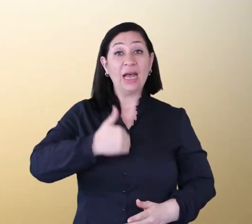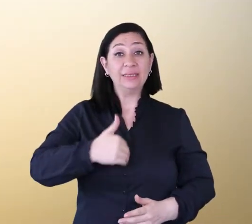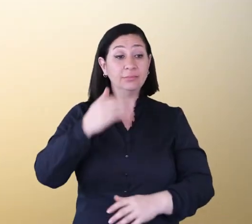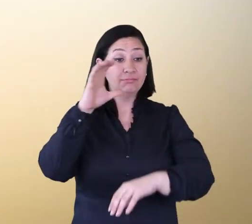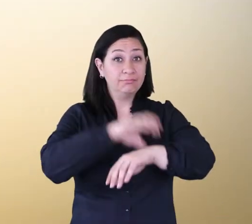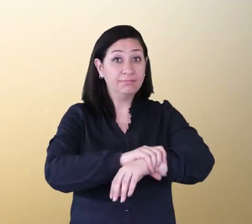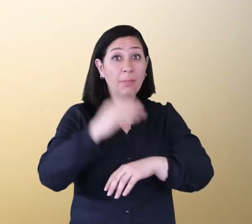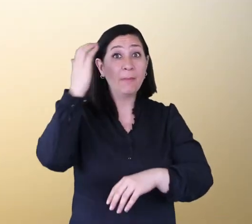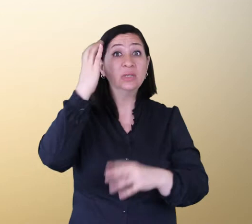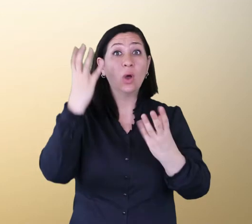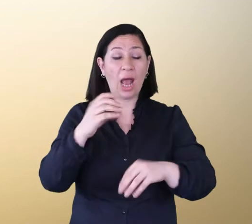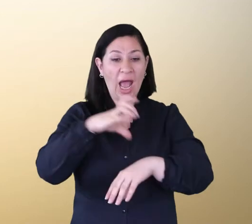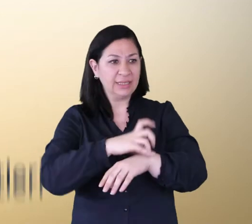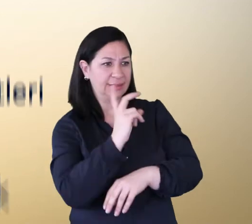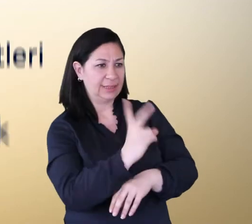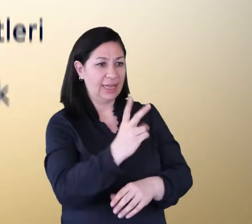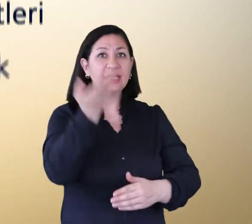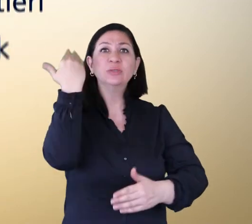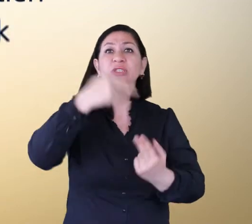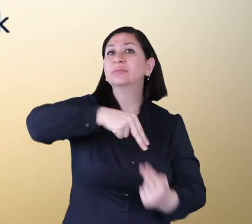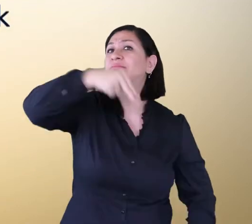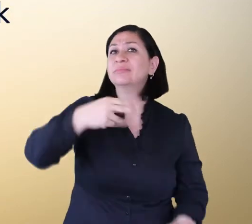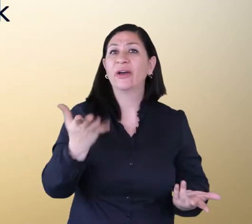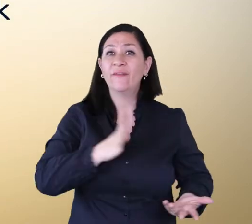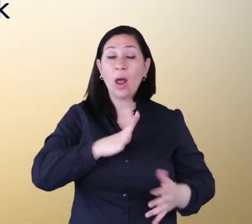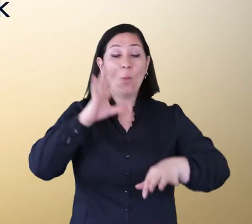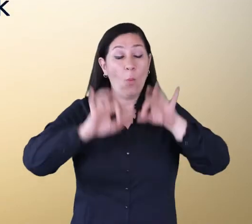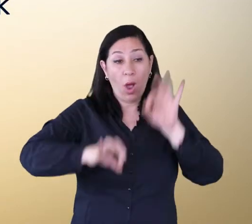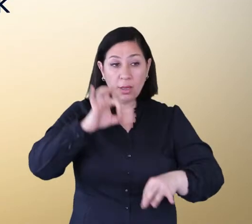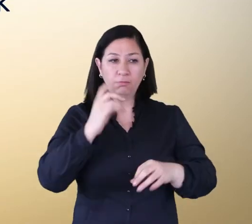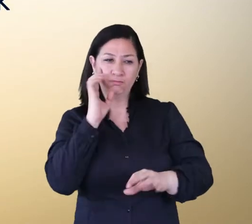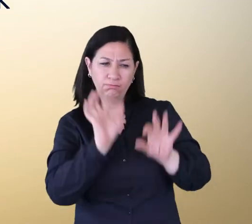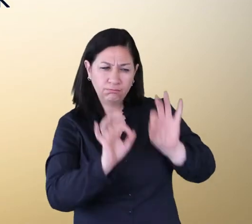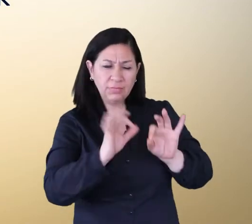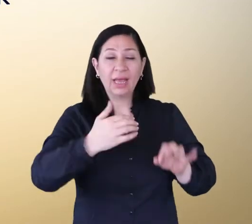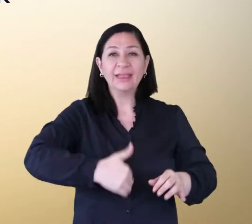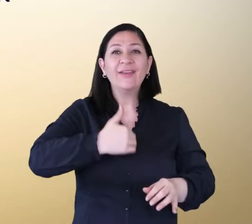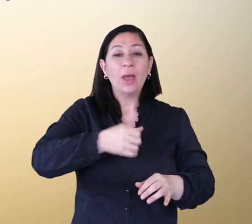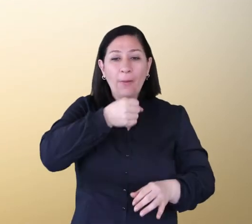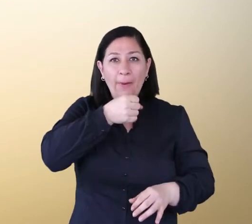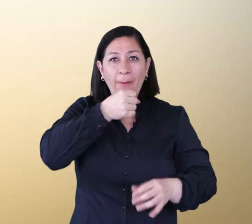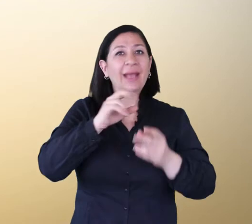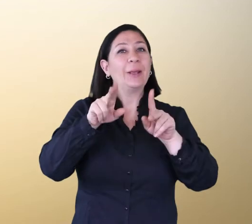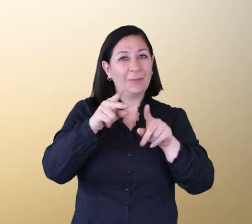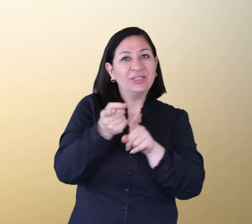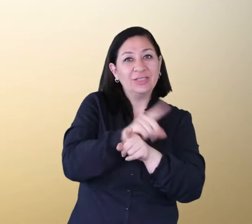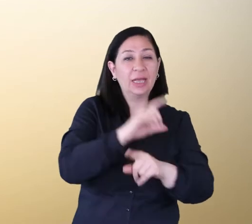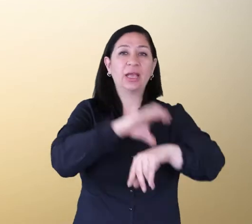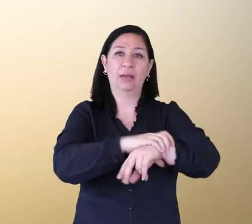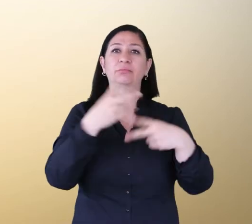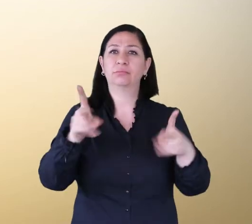Astım tanısı temel olarak hastanın öyküsüne dayanır ve muayene ve solunum testleri tanıya destek amaçlı kullanılır.